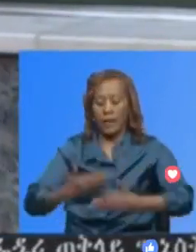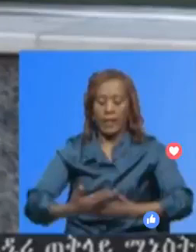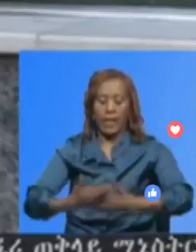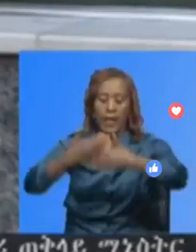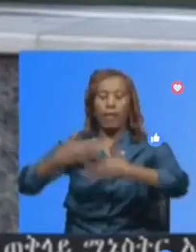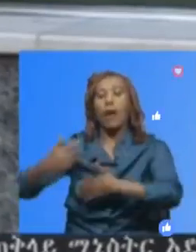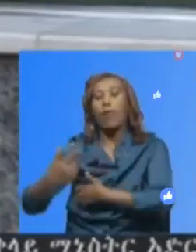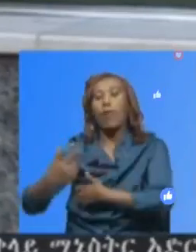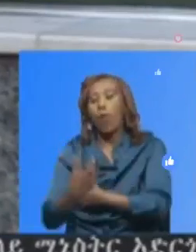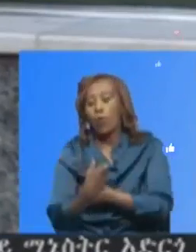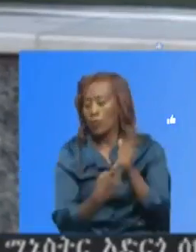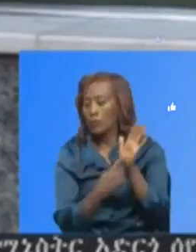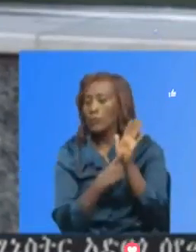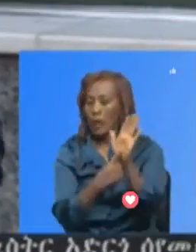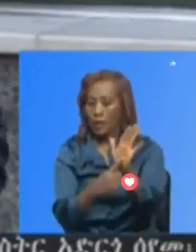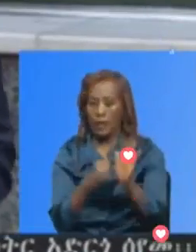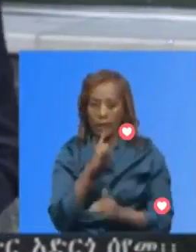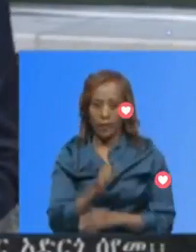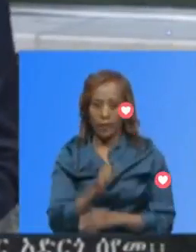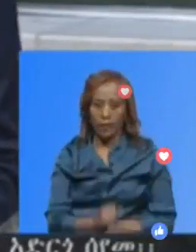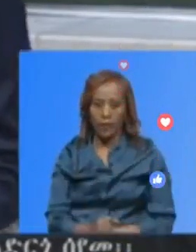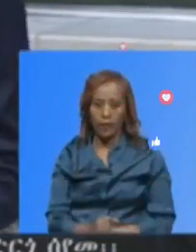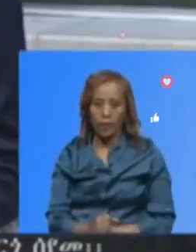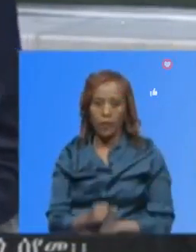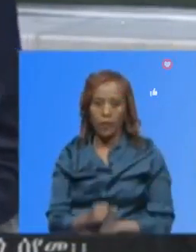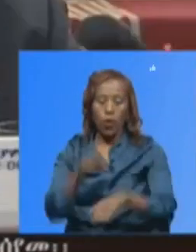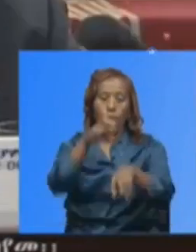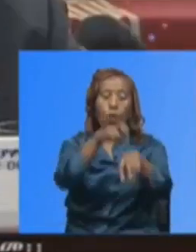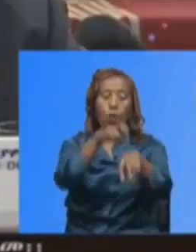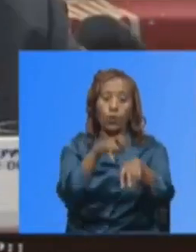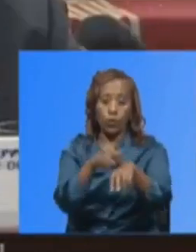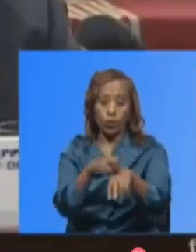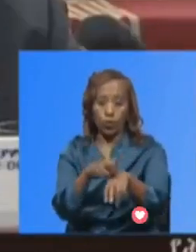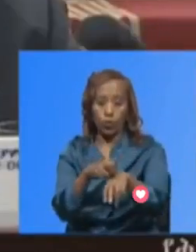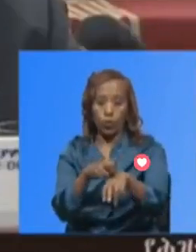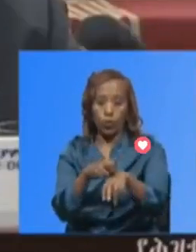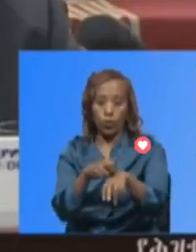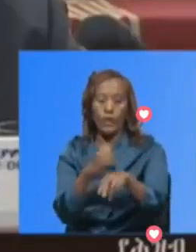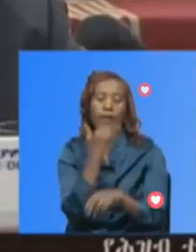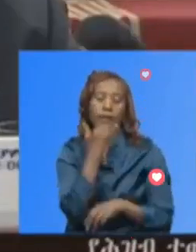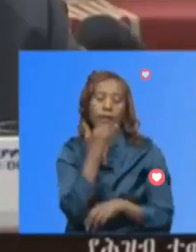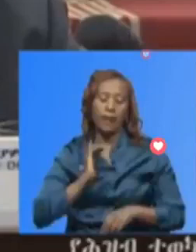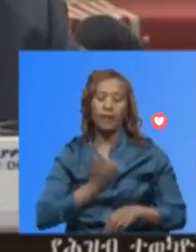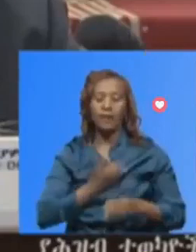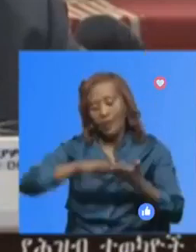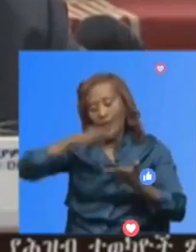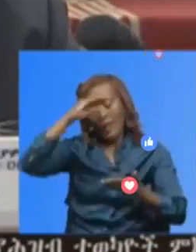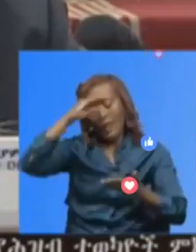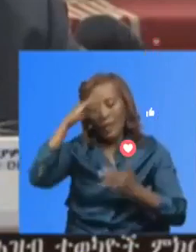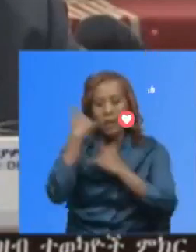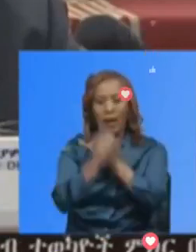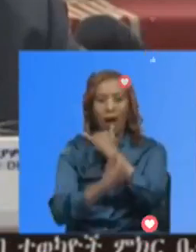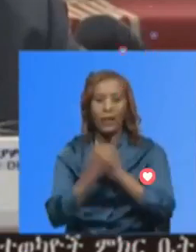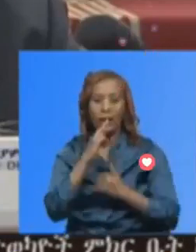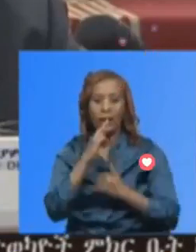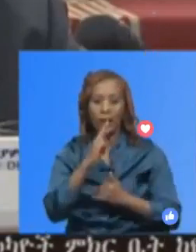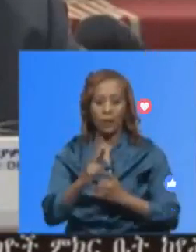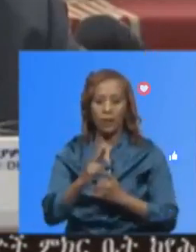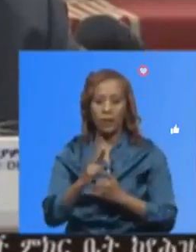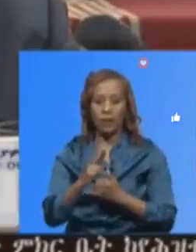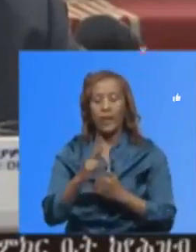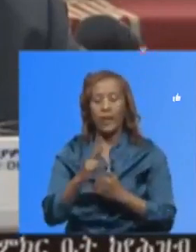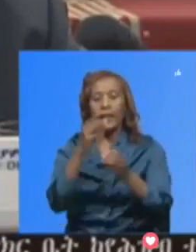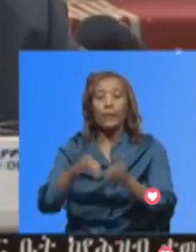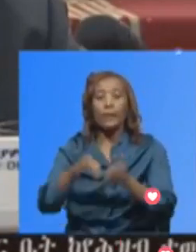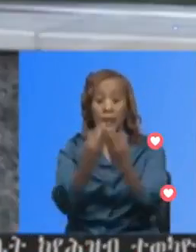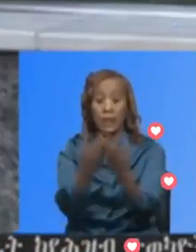መሆኑን ያመላክታል። ወቅቱ ከስህተታችን ተምረን አገራችንን የምንክስበት